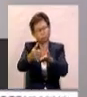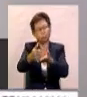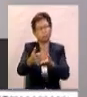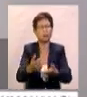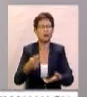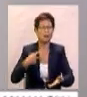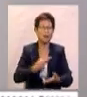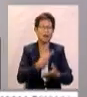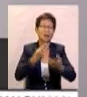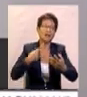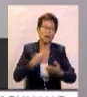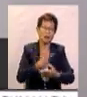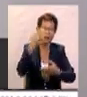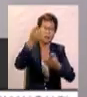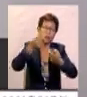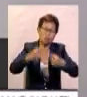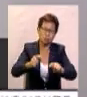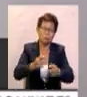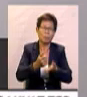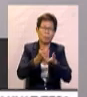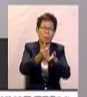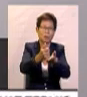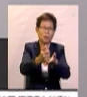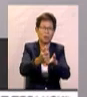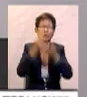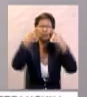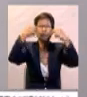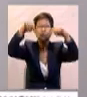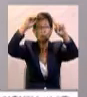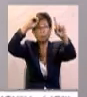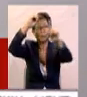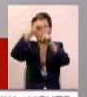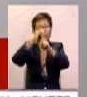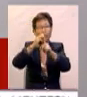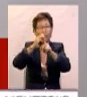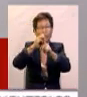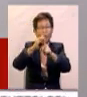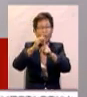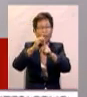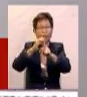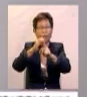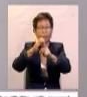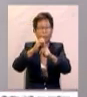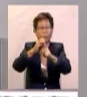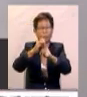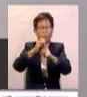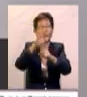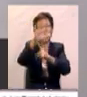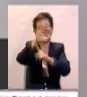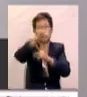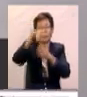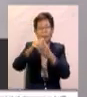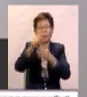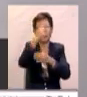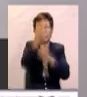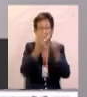Kita akan cuba sebaik mungkin untuk membantu pihak MPM to achieve the aim of 5 million in 3 years time, dalam 3 tahun.